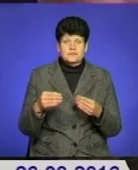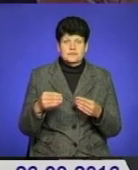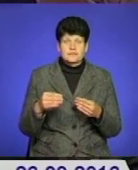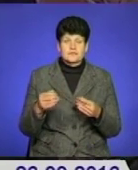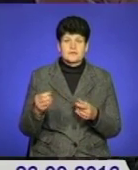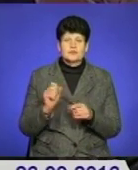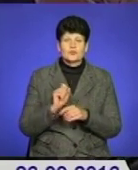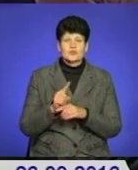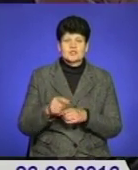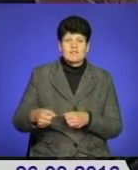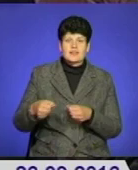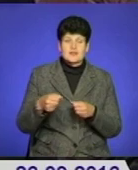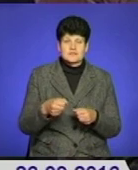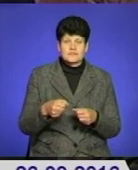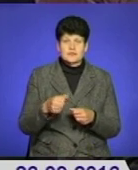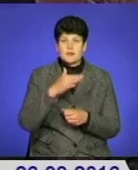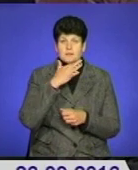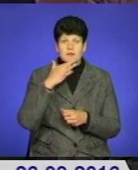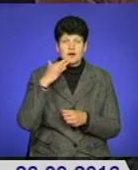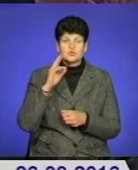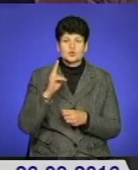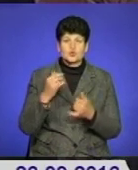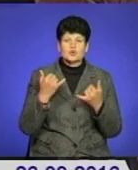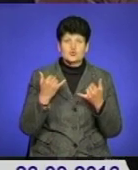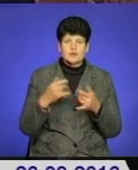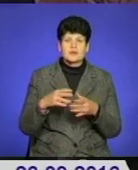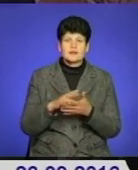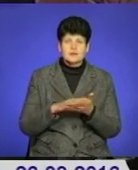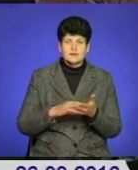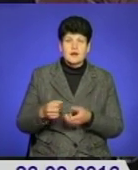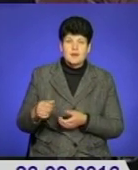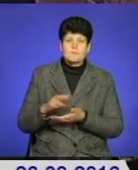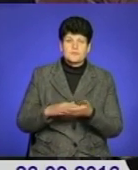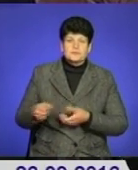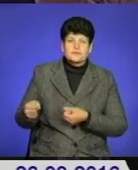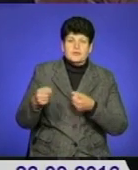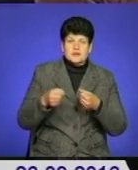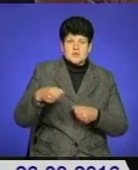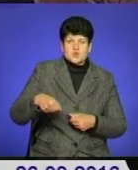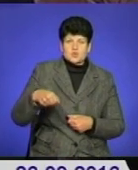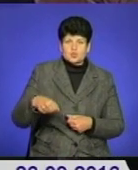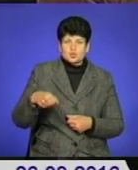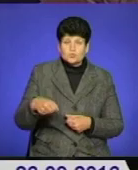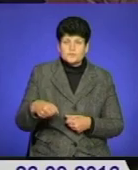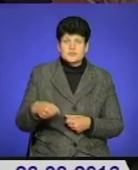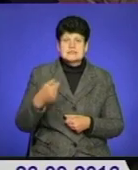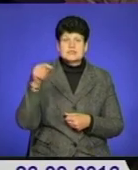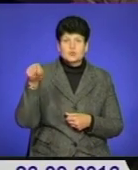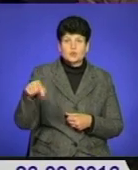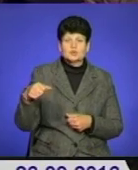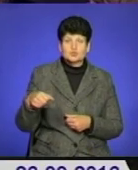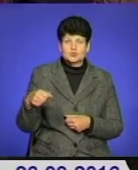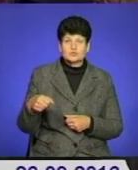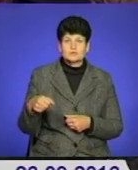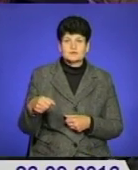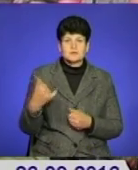нести. Багато хто сьогодні і надалі несе цю сумку. Ви знаєте, за ту сумку і дотепер